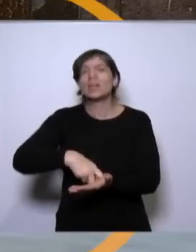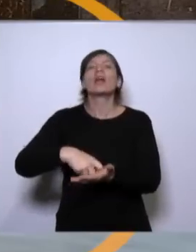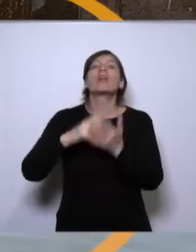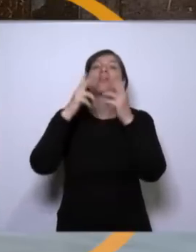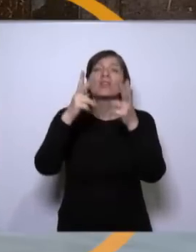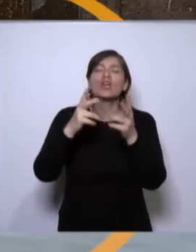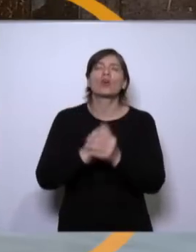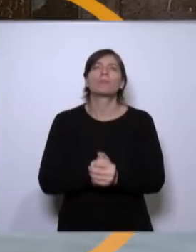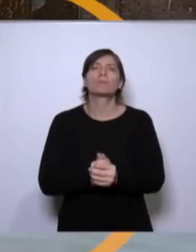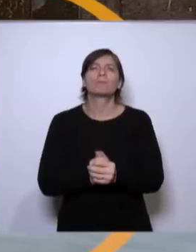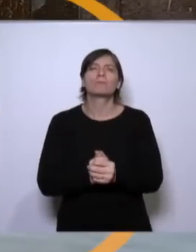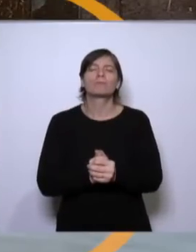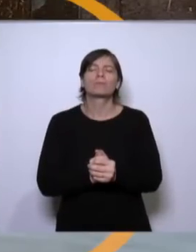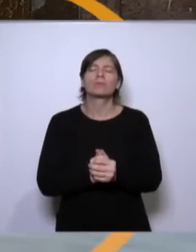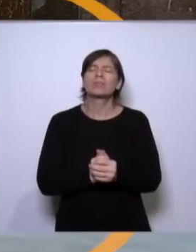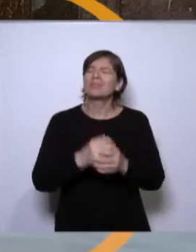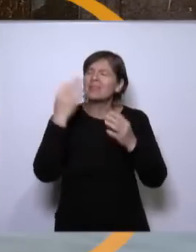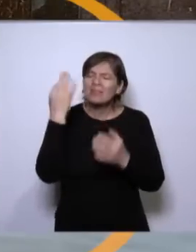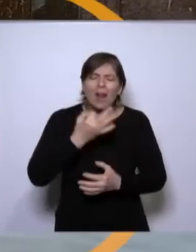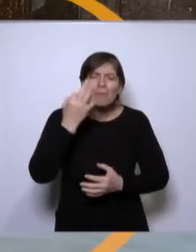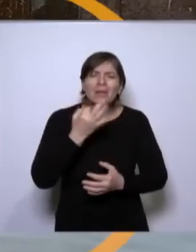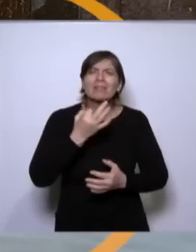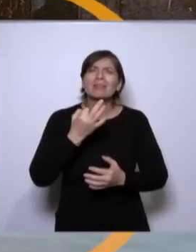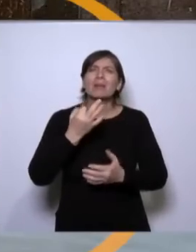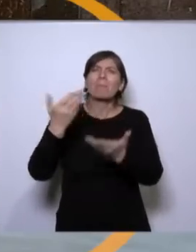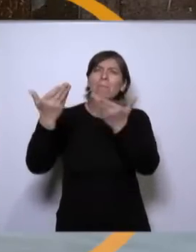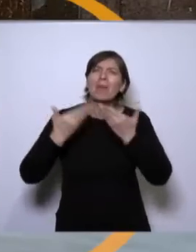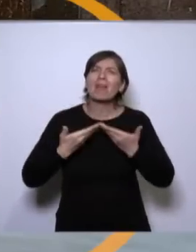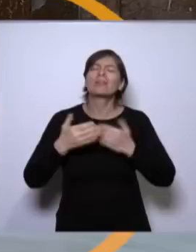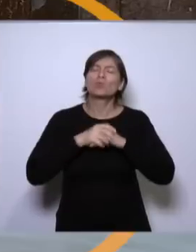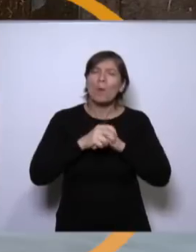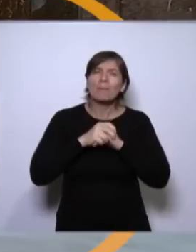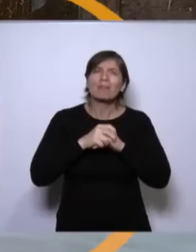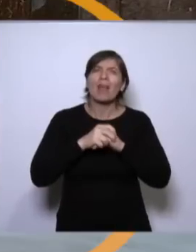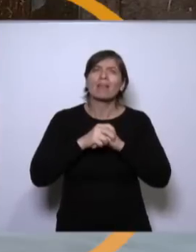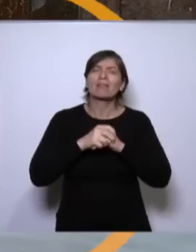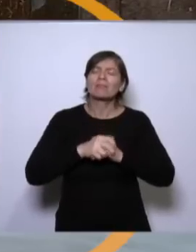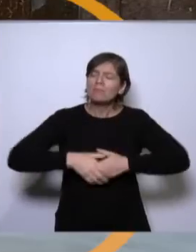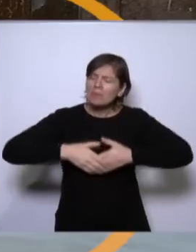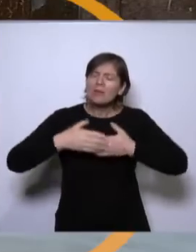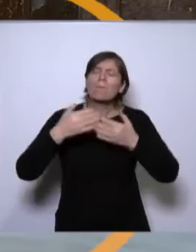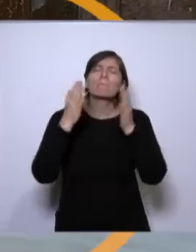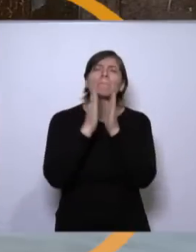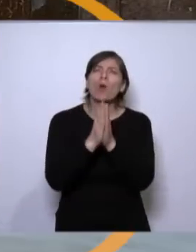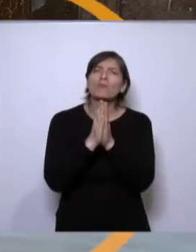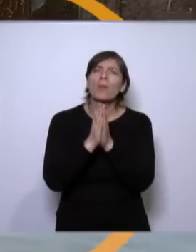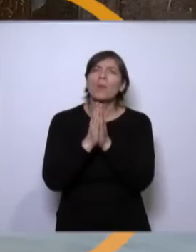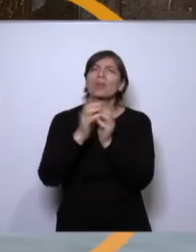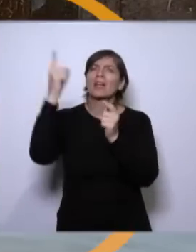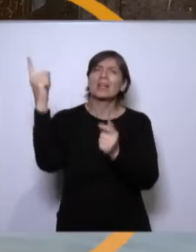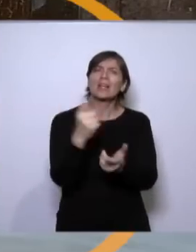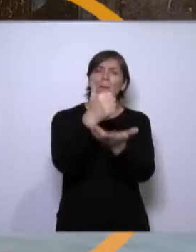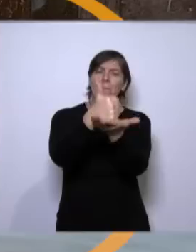모세는 얼른 땅에 무릎을 꿇어 경배하며 아뢰었다. 주님, 제가 정녕 당신